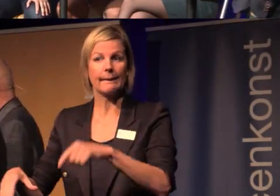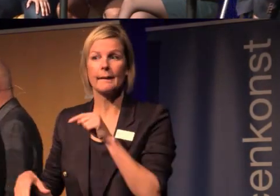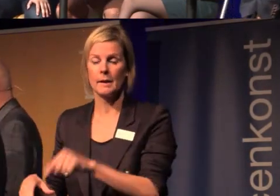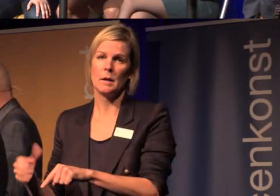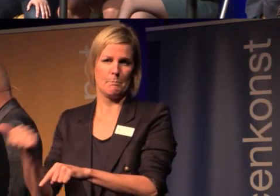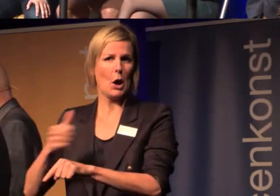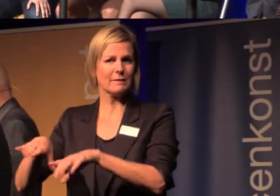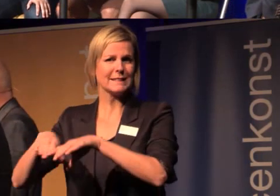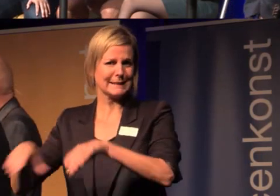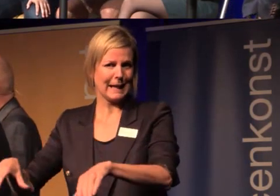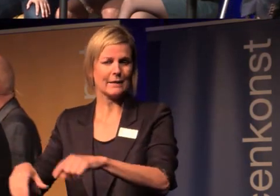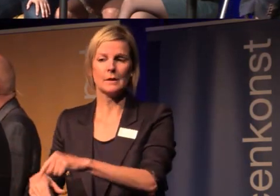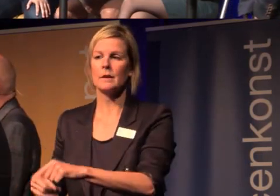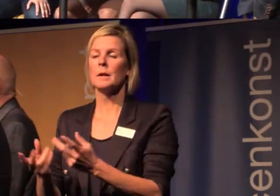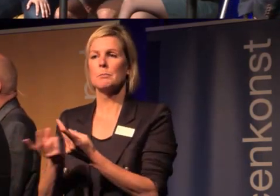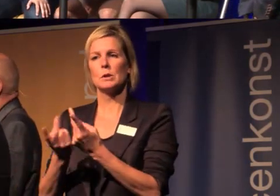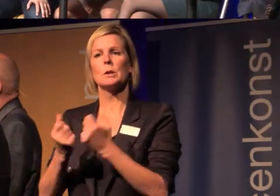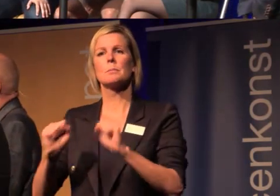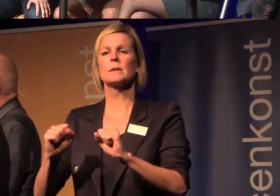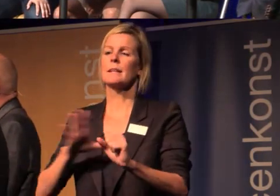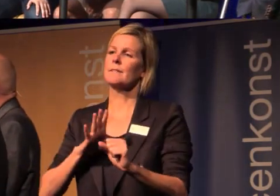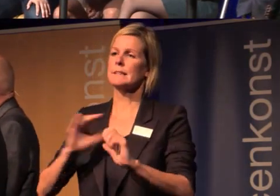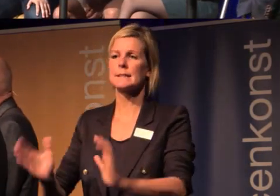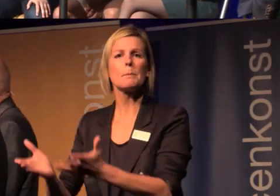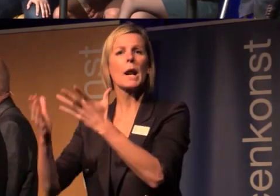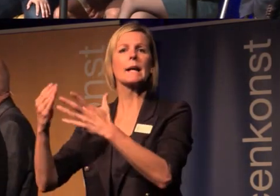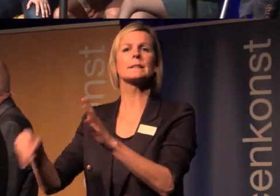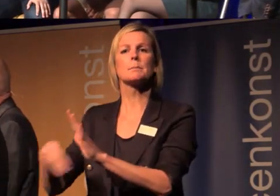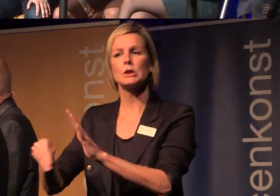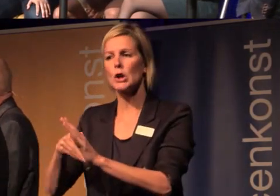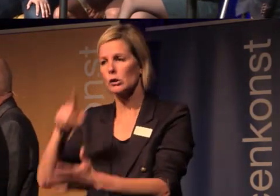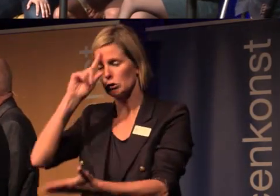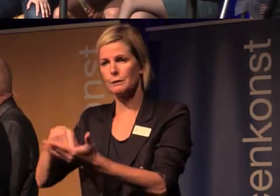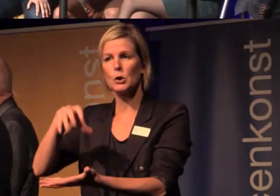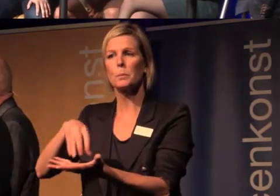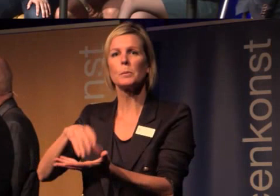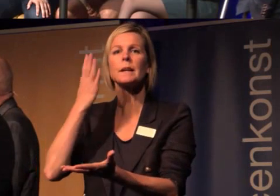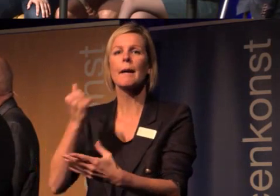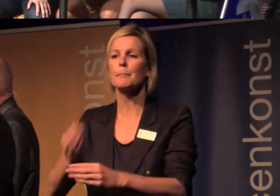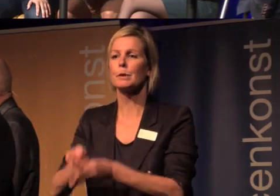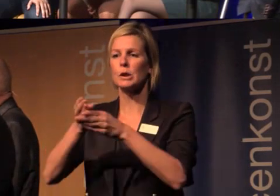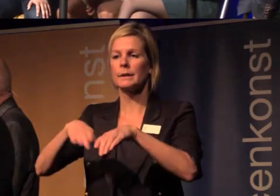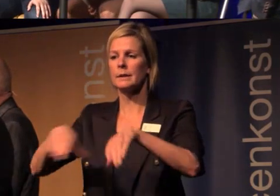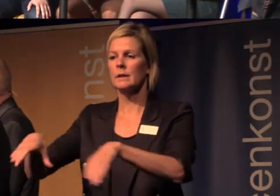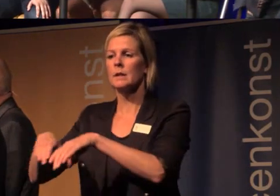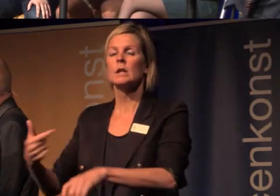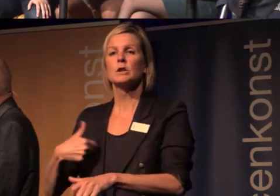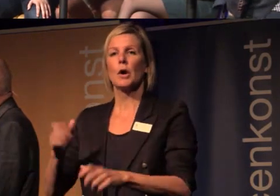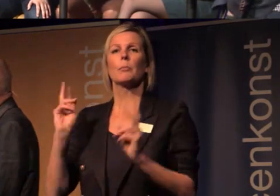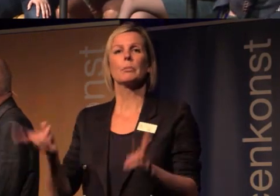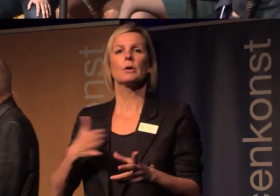vi vill att det ska finnas stimulansbidrag att söka för kommuner som vill bygga fler scener. Vi vill också att det ska skrivas in i bibliotekslagen att det